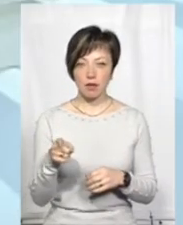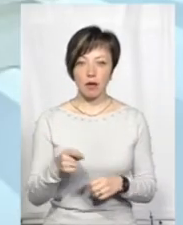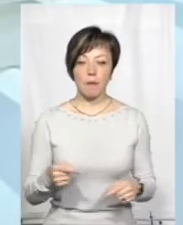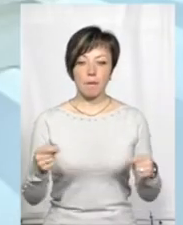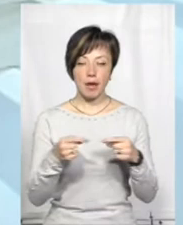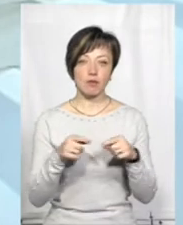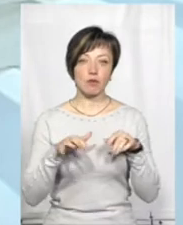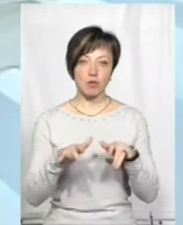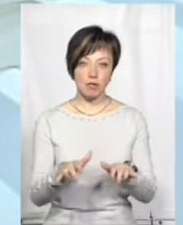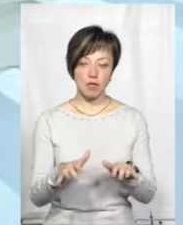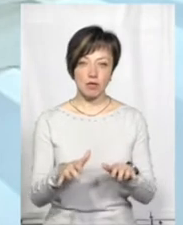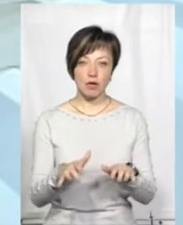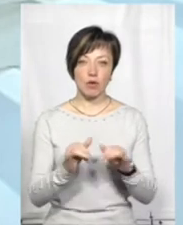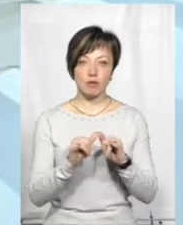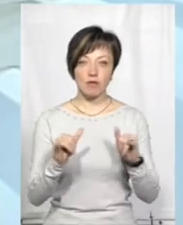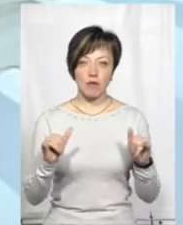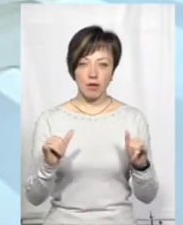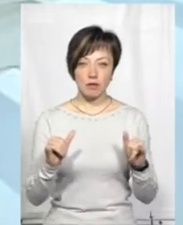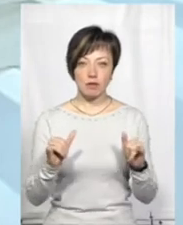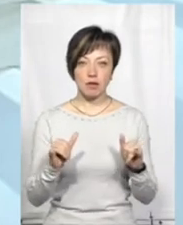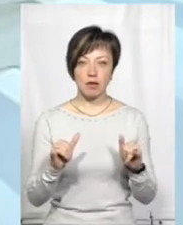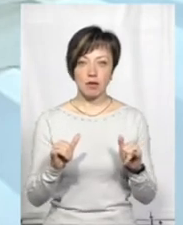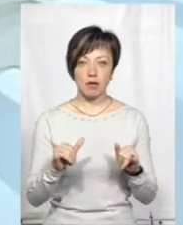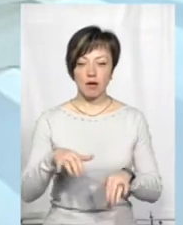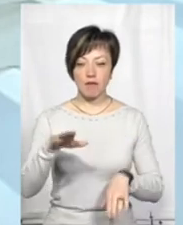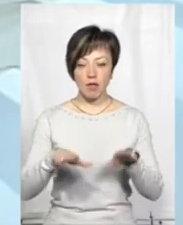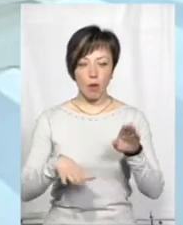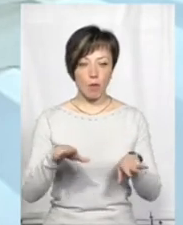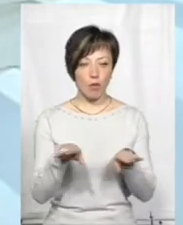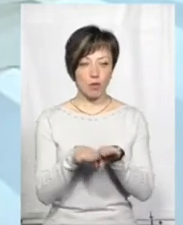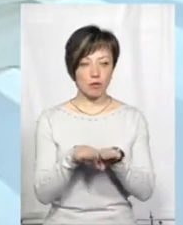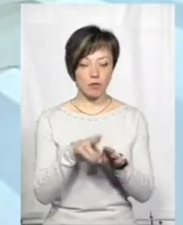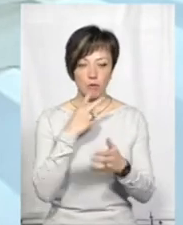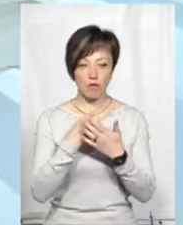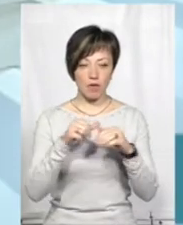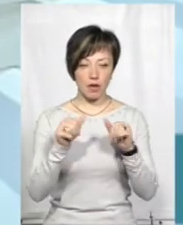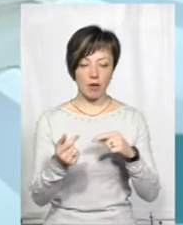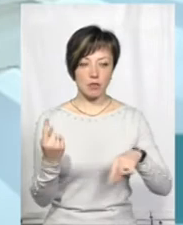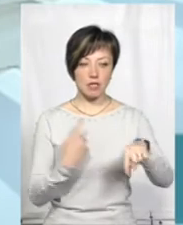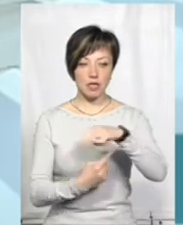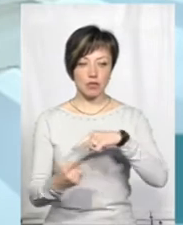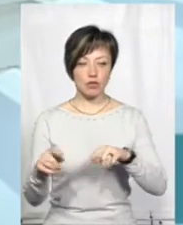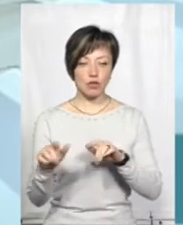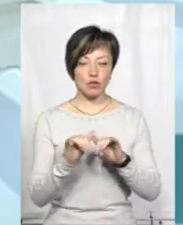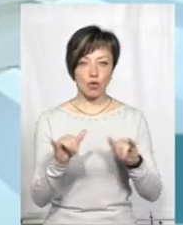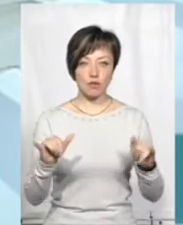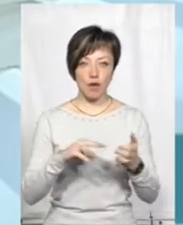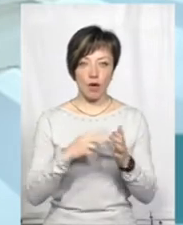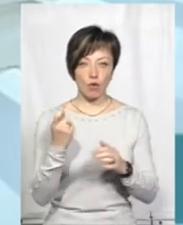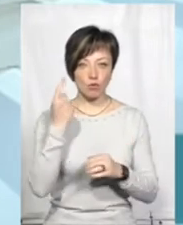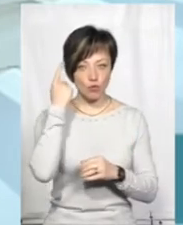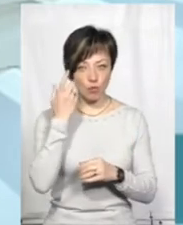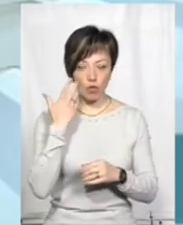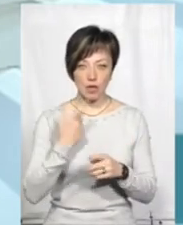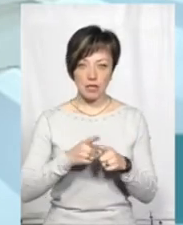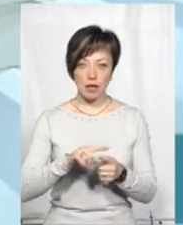певні процеси розвиваються, знаєте, як хвилеподібними такому вигляді. Або циклічність розвитку економіки це називається. Думаю, що